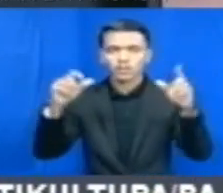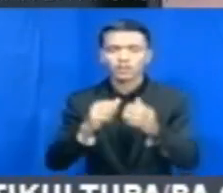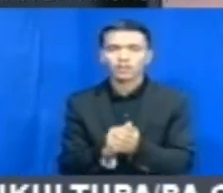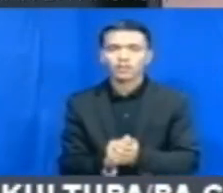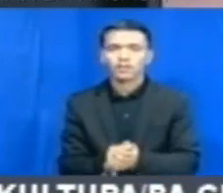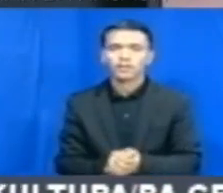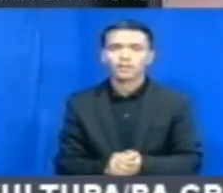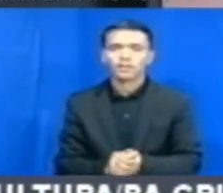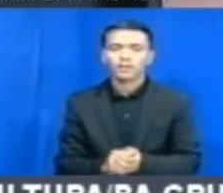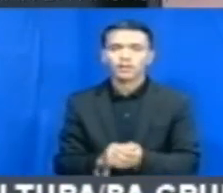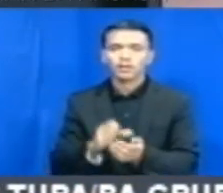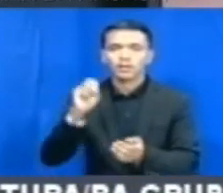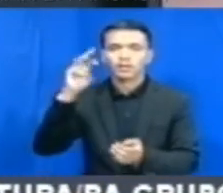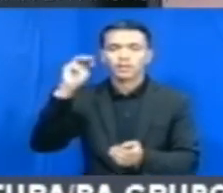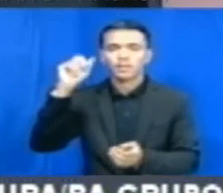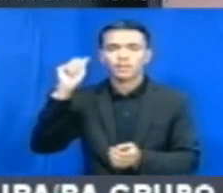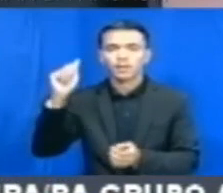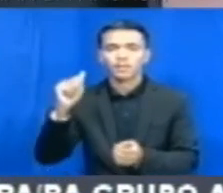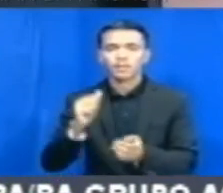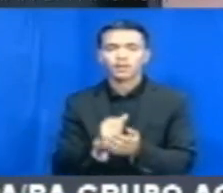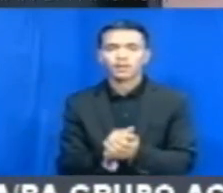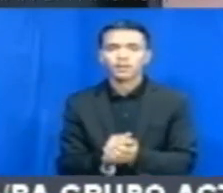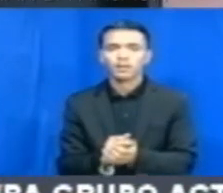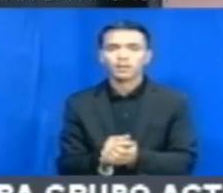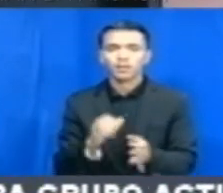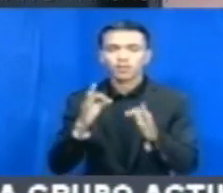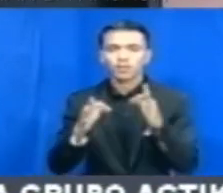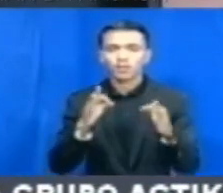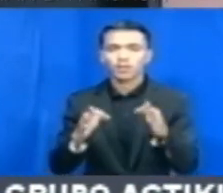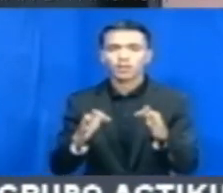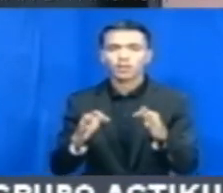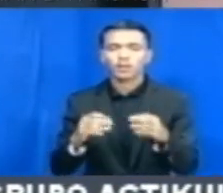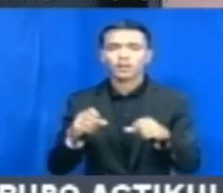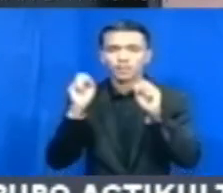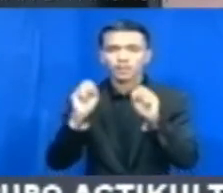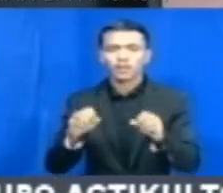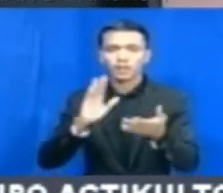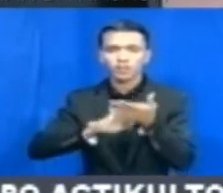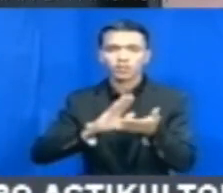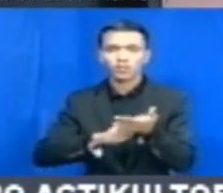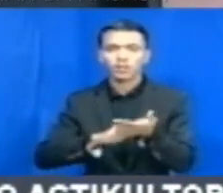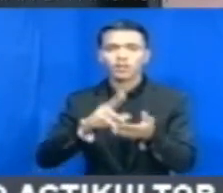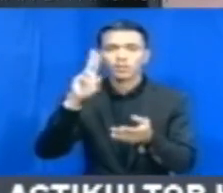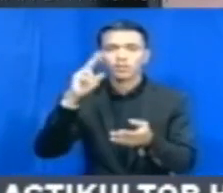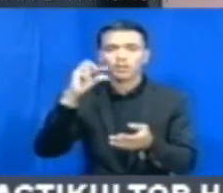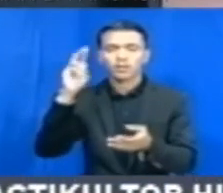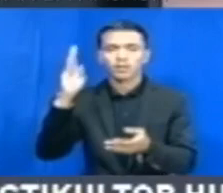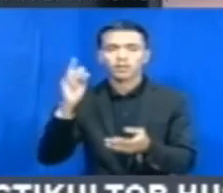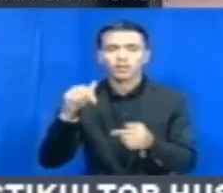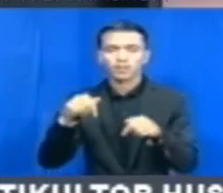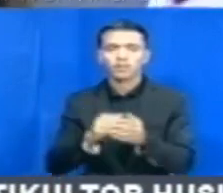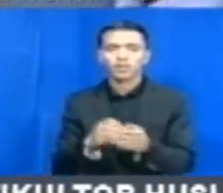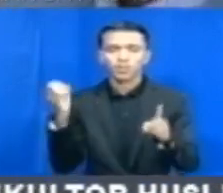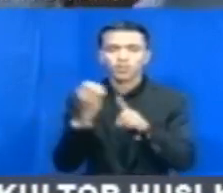lulusan SMA, agar nanti dapat kuliah di UI. Ia oportunidade